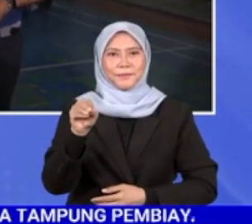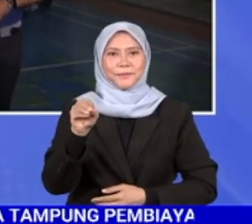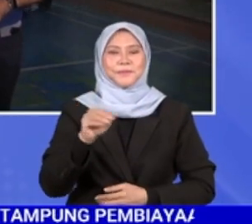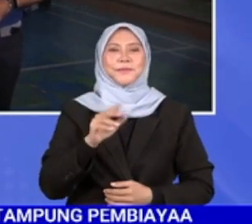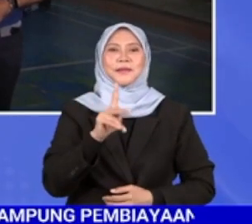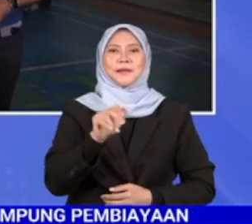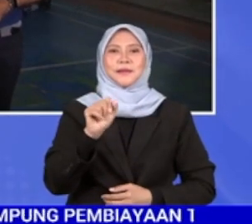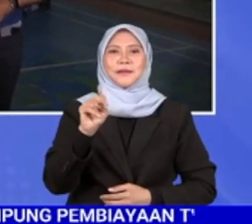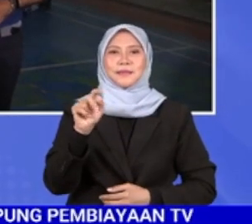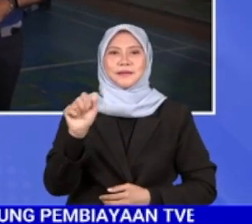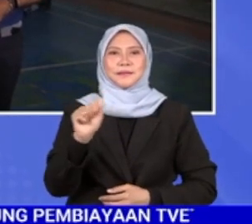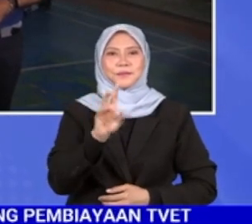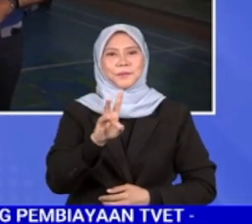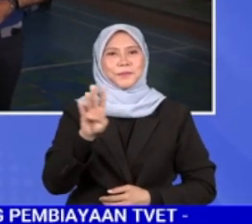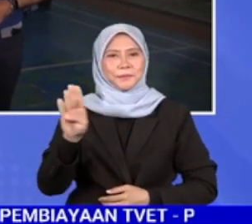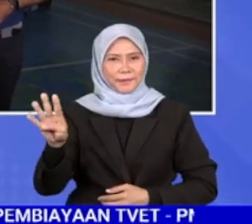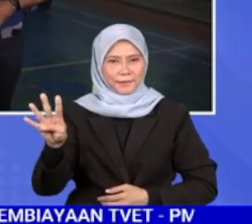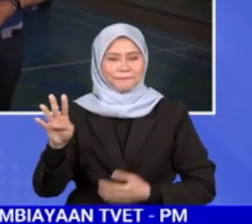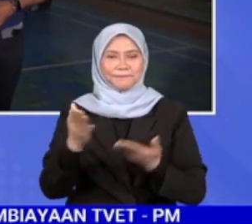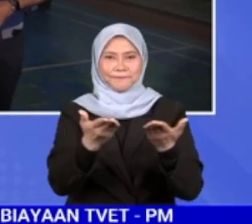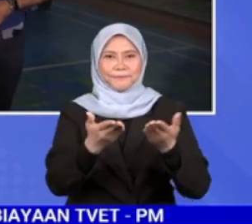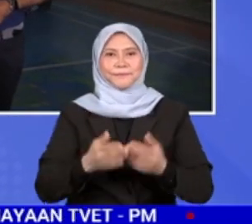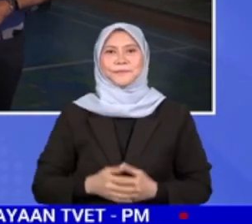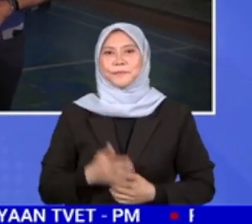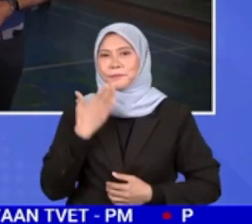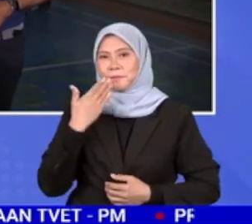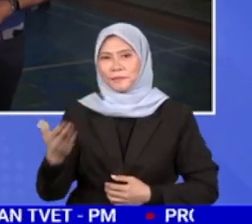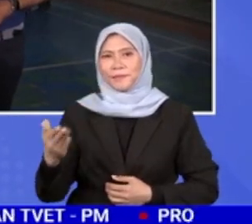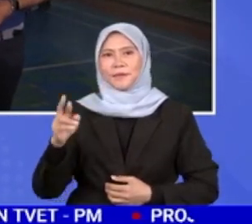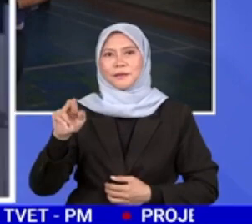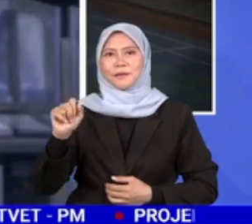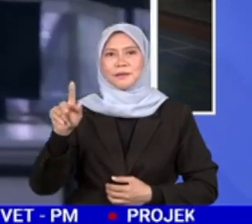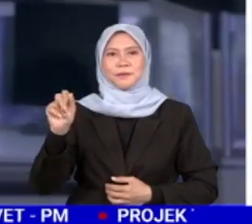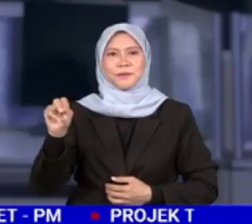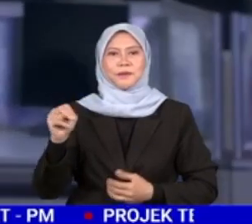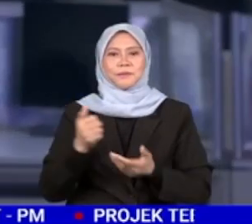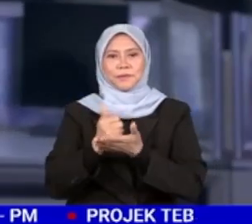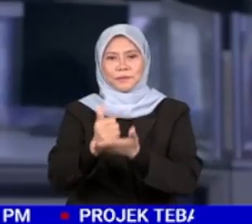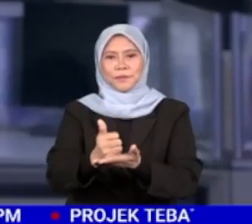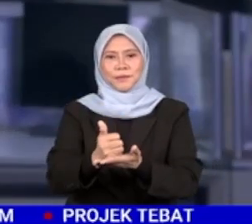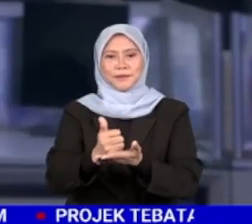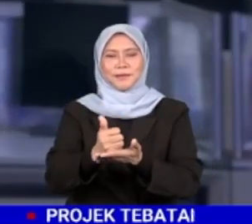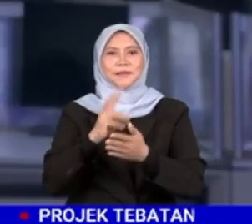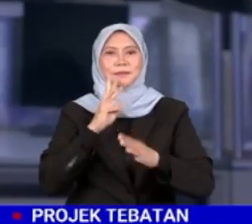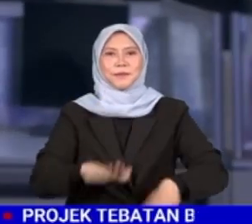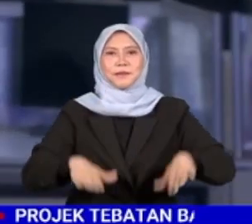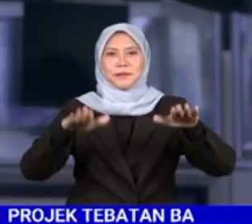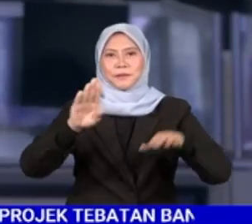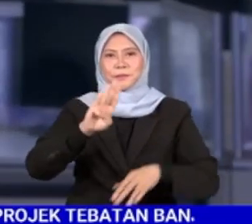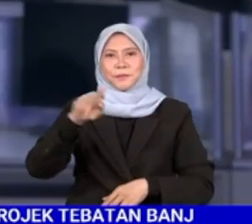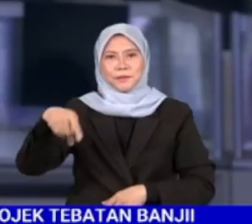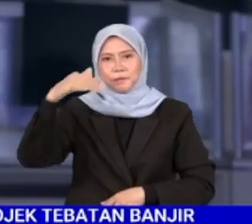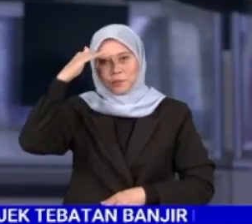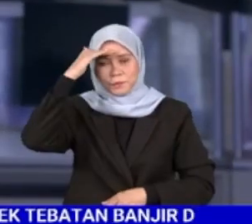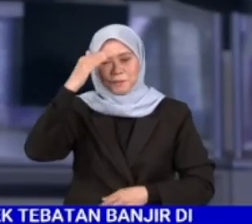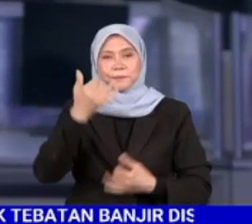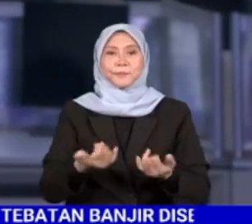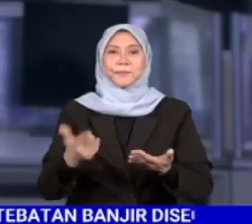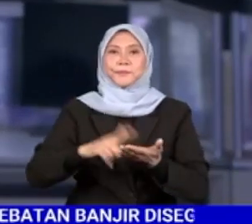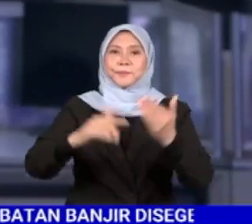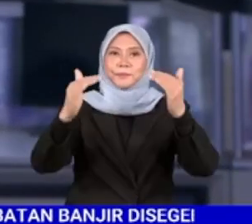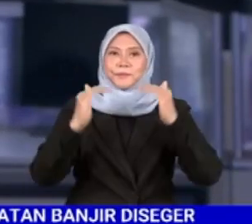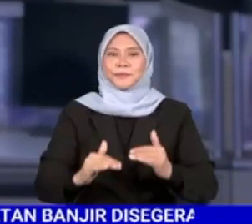Kanta 744. Azam, silakan. Baik, terima kasih Ravin dengan laporan bantuan banjir di Batu Pahat. Kita ke perkembangan